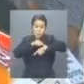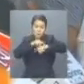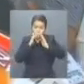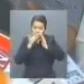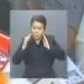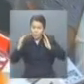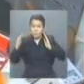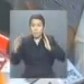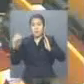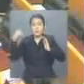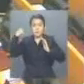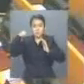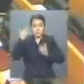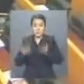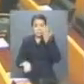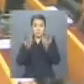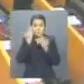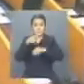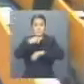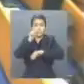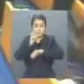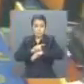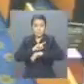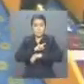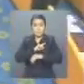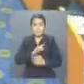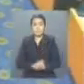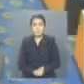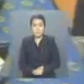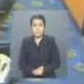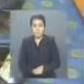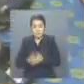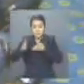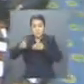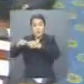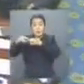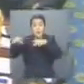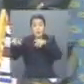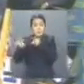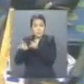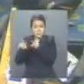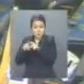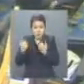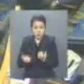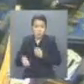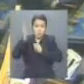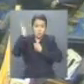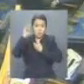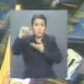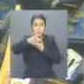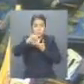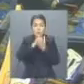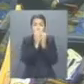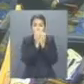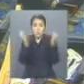ดุลพินิจของท่านประธานนะครับ ตกลงอะไรเนี่ย ขณะที่ฝ่ายค้านค่ะเห็นว่าการอภิปรายร่างแก้ไขรัฐธรรมนูญนั้นควรจะเปิดกว้างให้ส